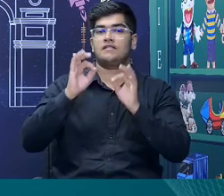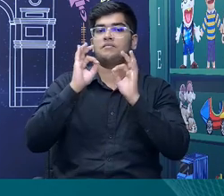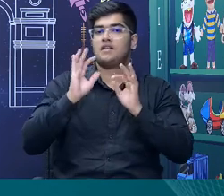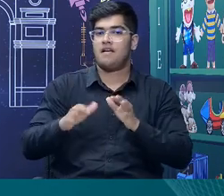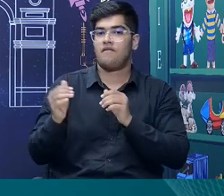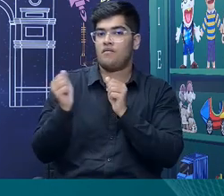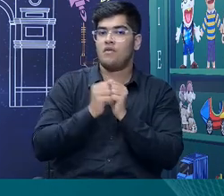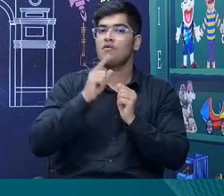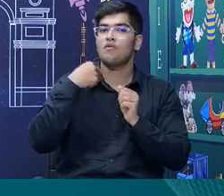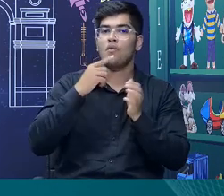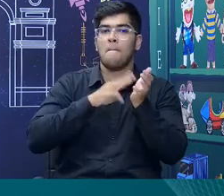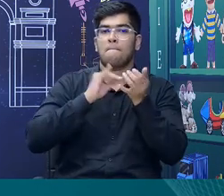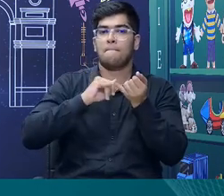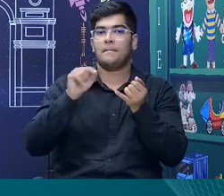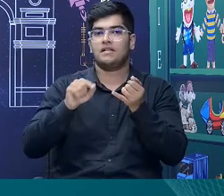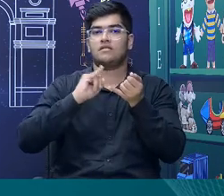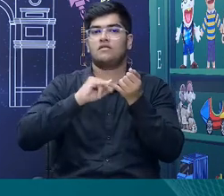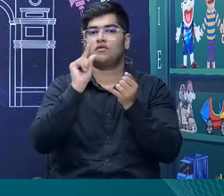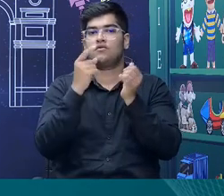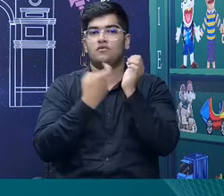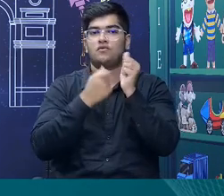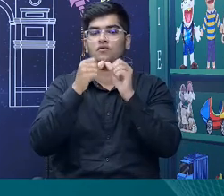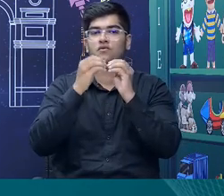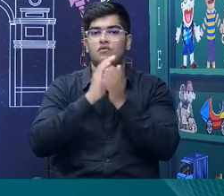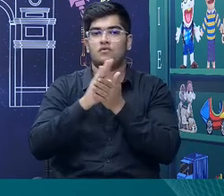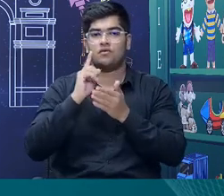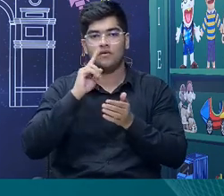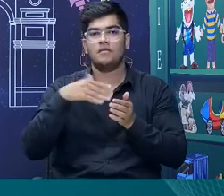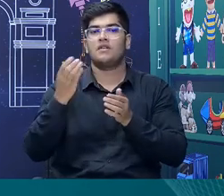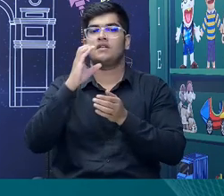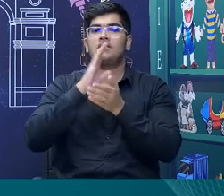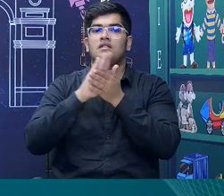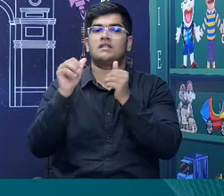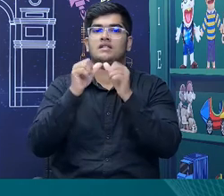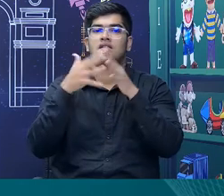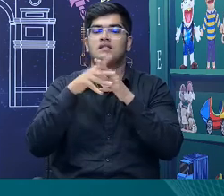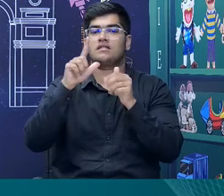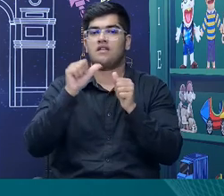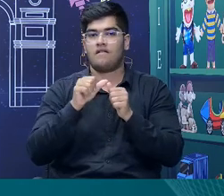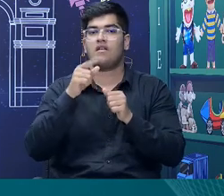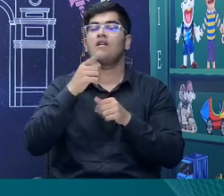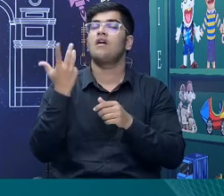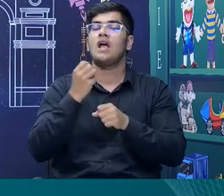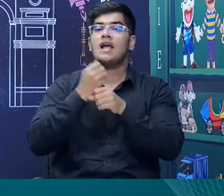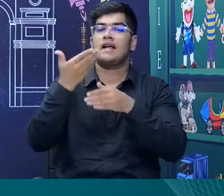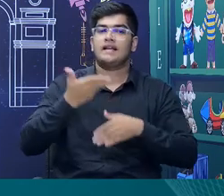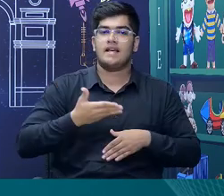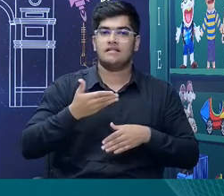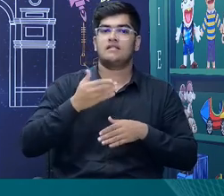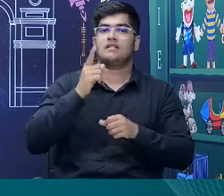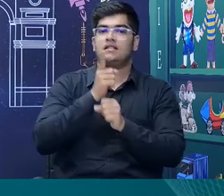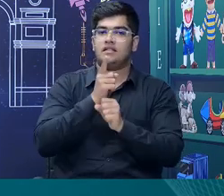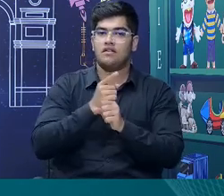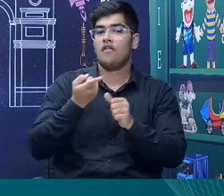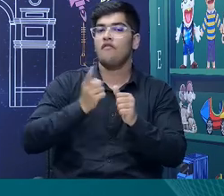मिस सुरभि चावल से स्वागत है मैं आपका नमस्ते नमस्कार मैं है गेस्ट फैकेल्टी यूनिवर्सिटी ऑफ दिल्ली से